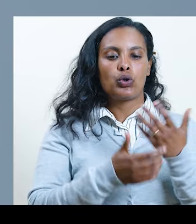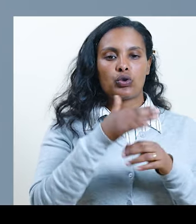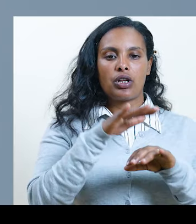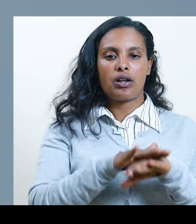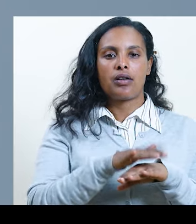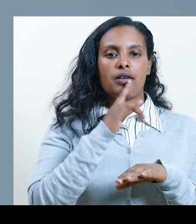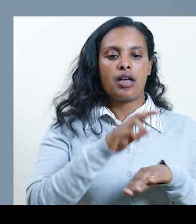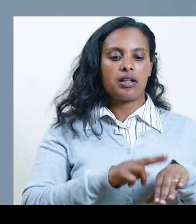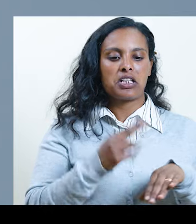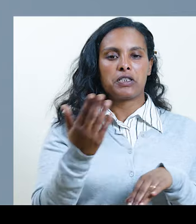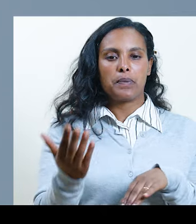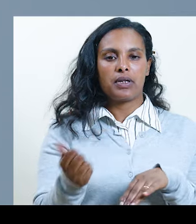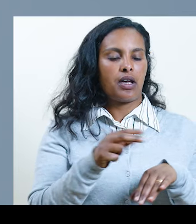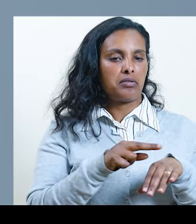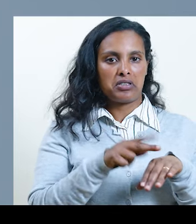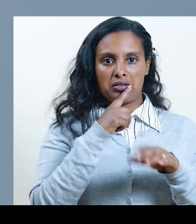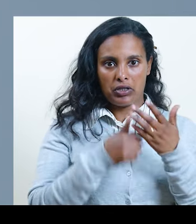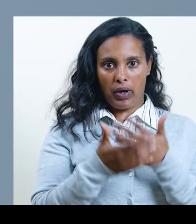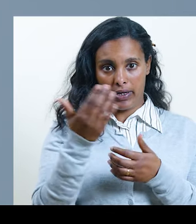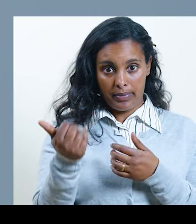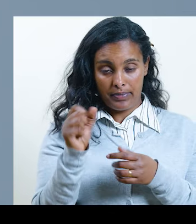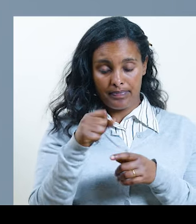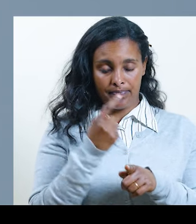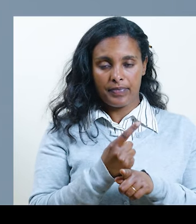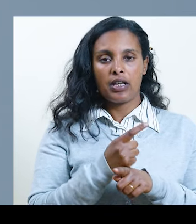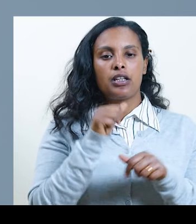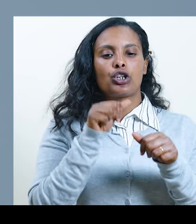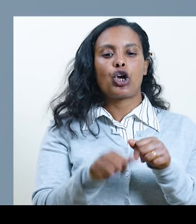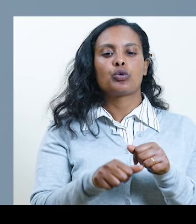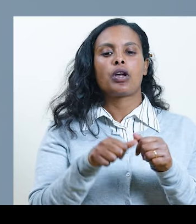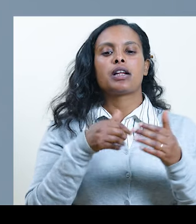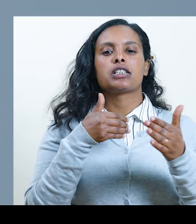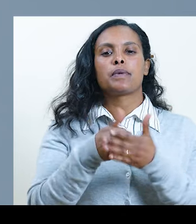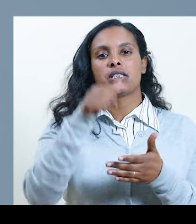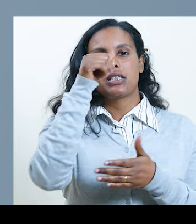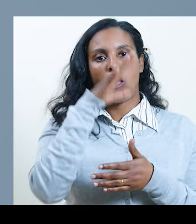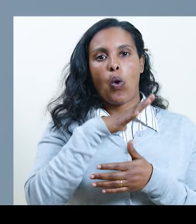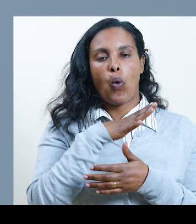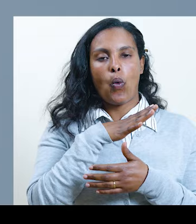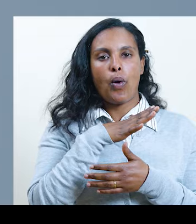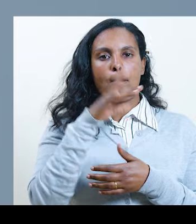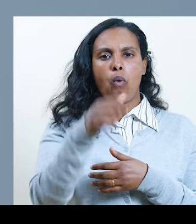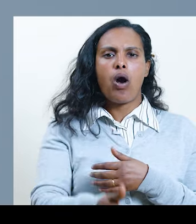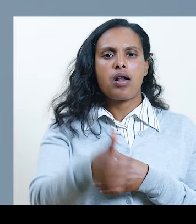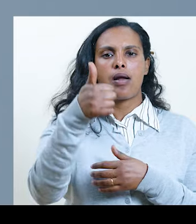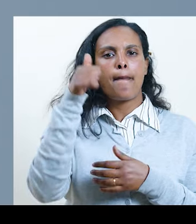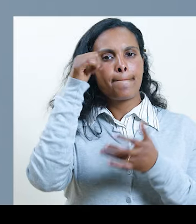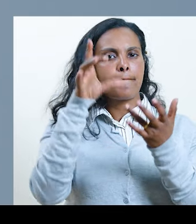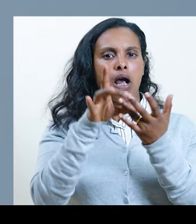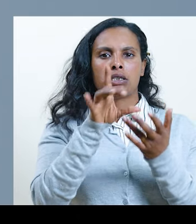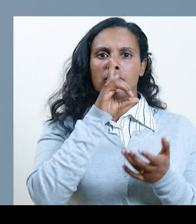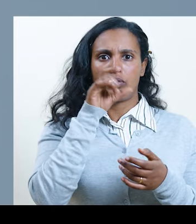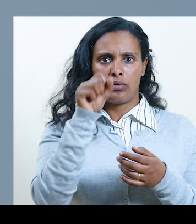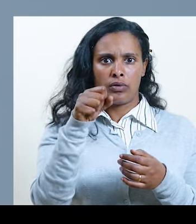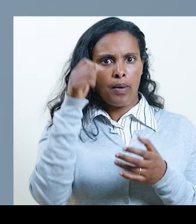ያደረግናቸው ውይይቶች ላይ ያነሳሽ ነበር ያነሳን ነበር ጥቃቱን ያደረሰብሽ ሰው በዋናነት